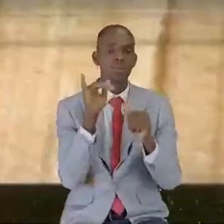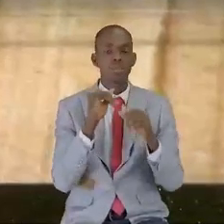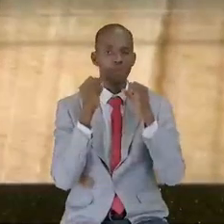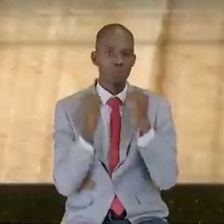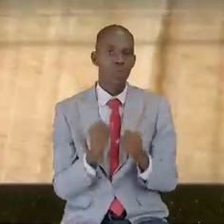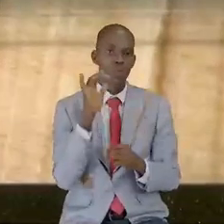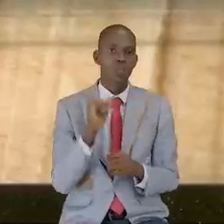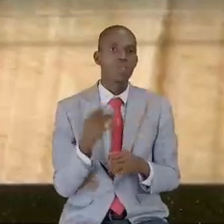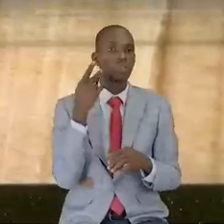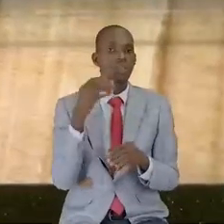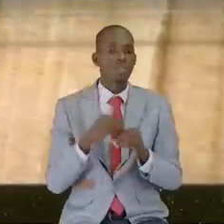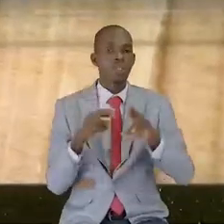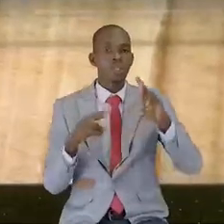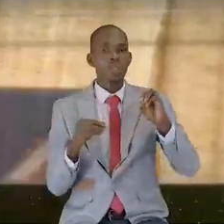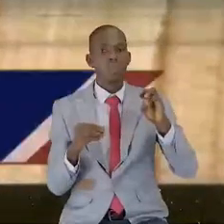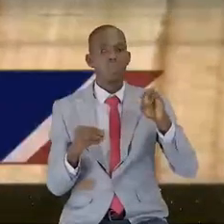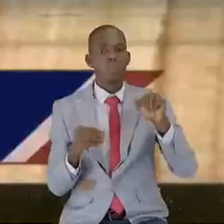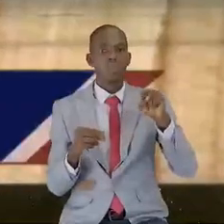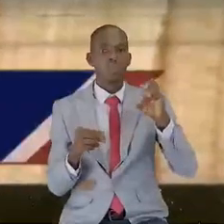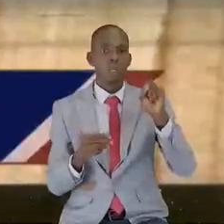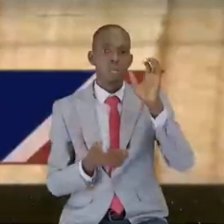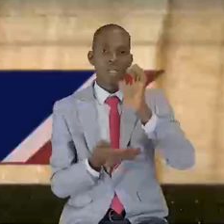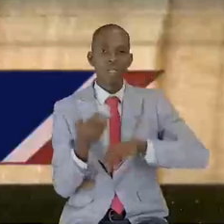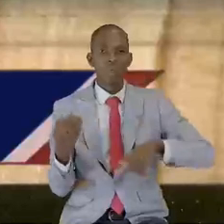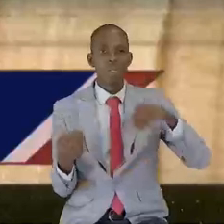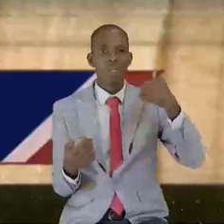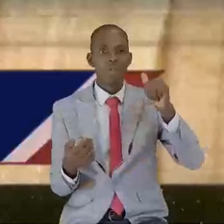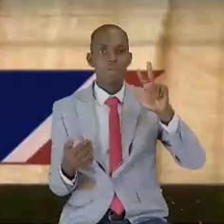En Romains 13, verset 8.